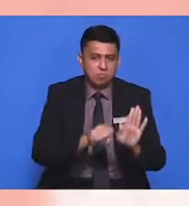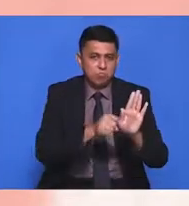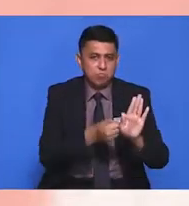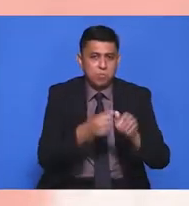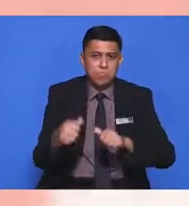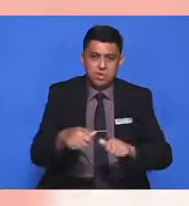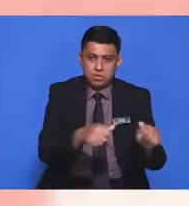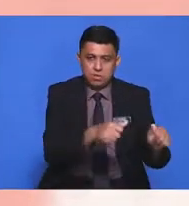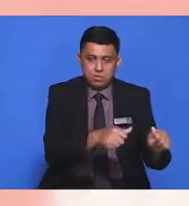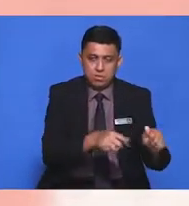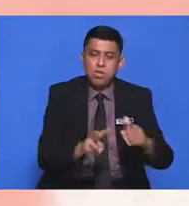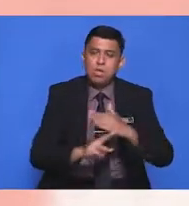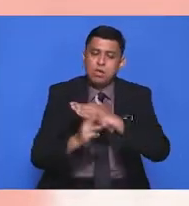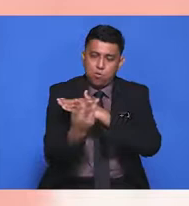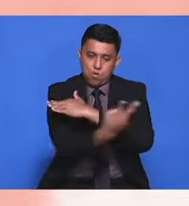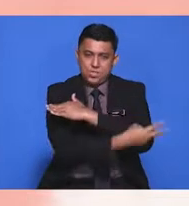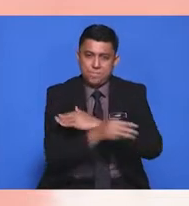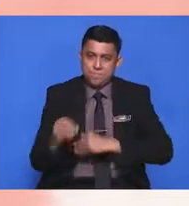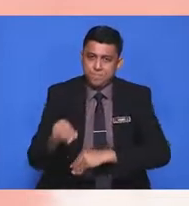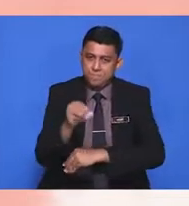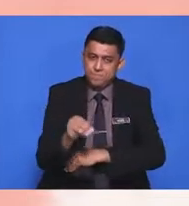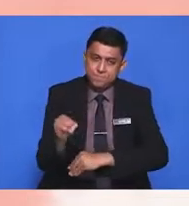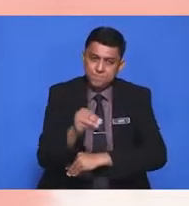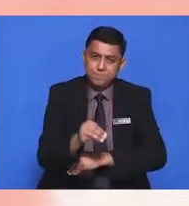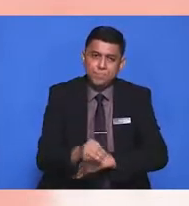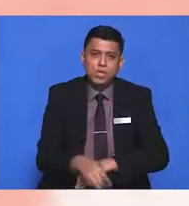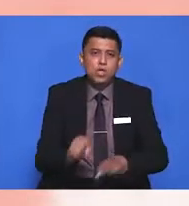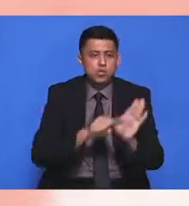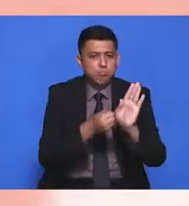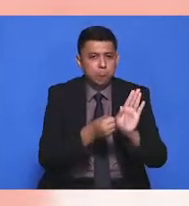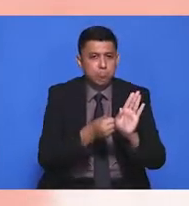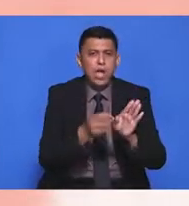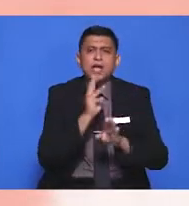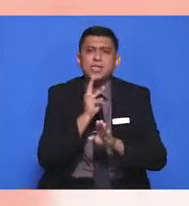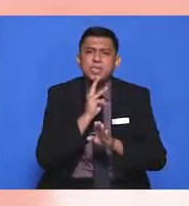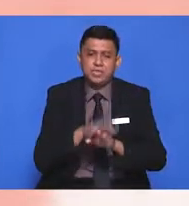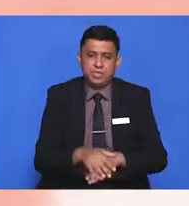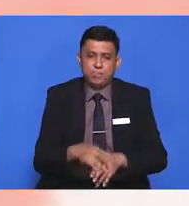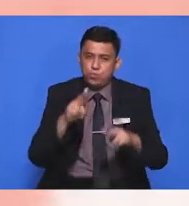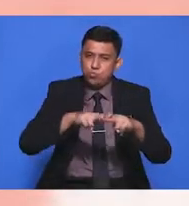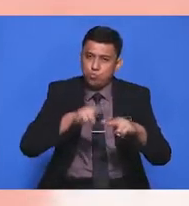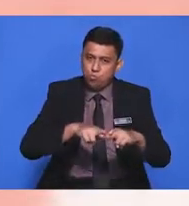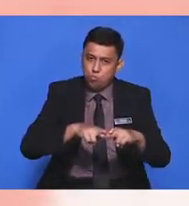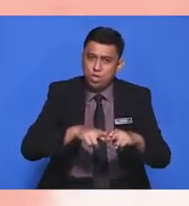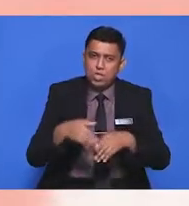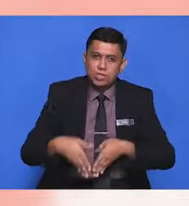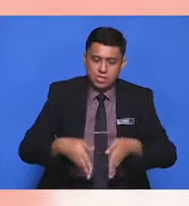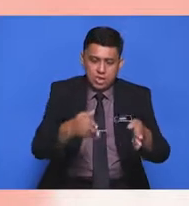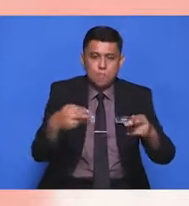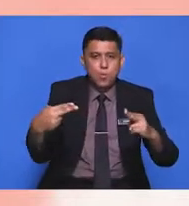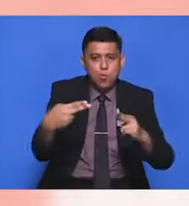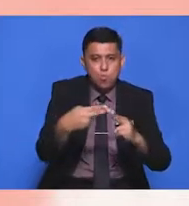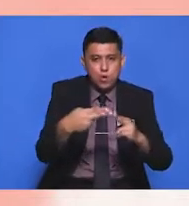pengairan, kawasan pertanian, sumber bekalan air domestik penduduk, jalan perhubungan dan pengangkutan dan